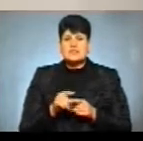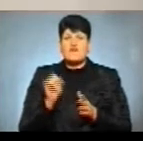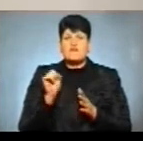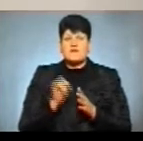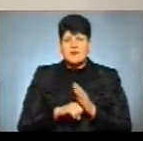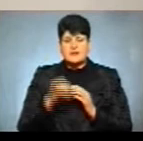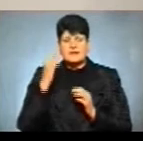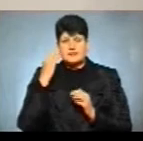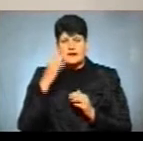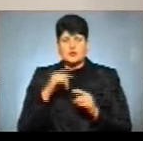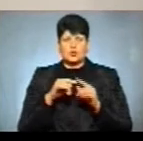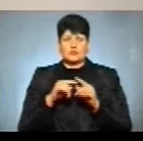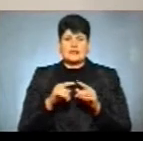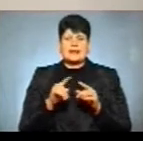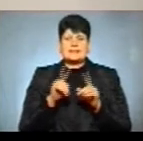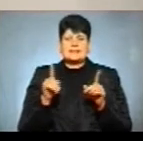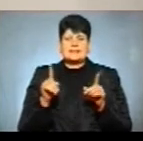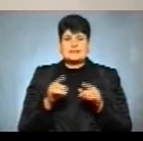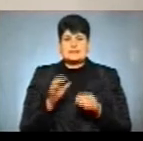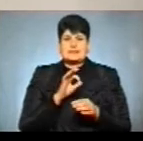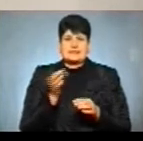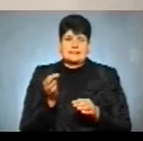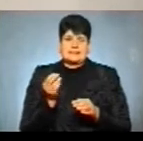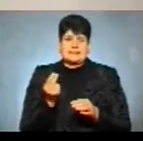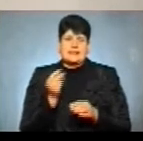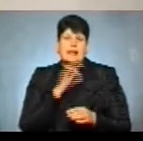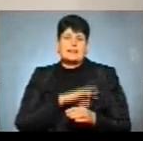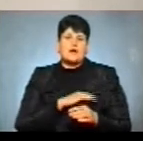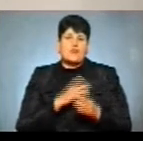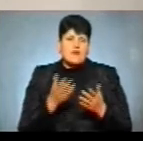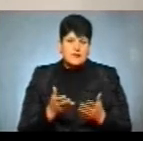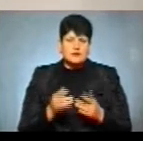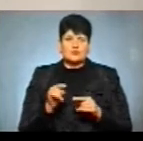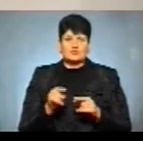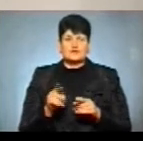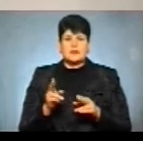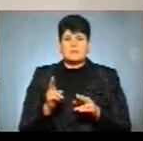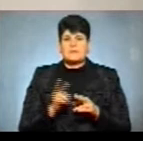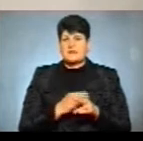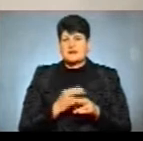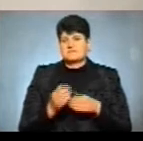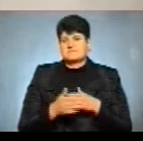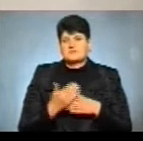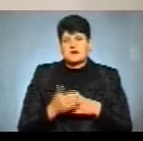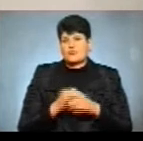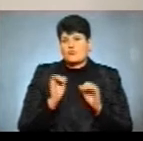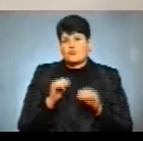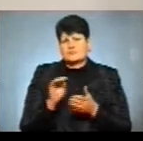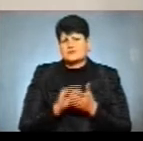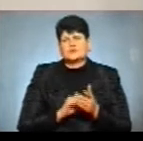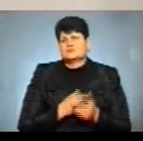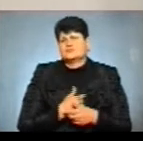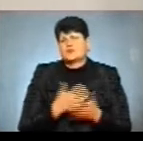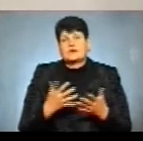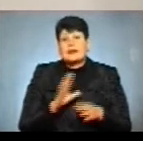вбиває ідею декларування як тамку, тому що чиновники, депутати зараз можуть абсолютно безкарно декларувати все, що